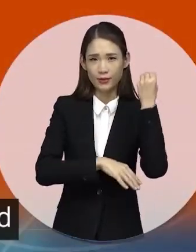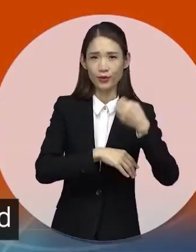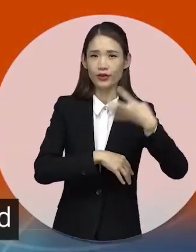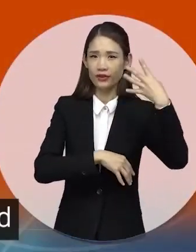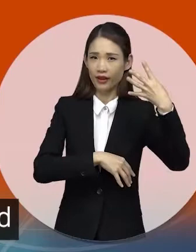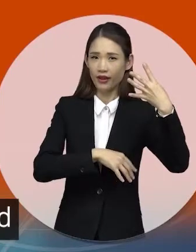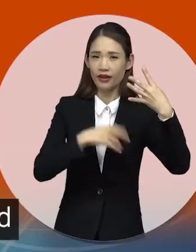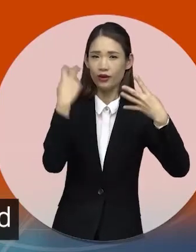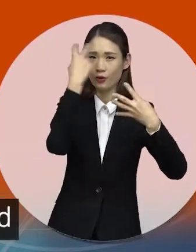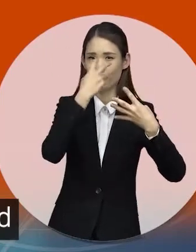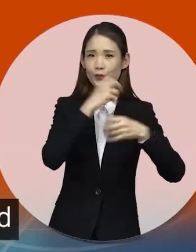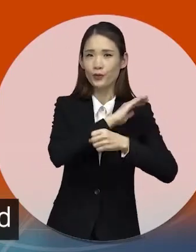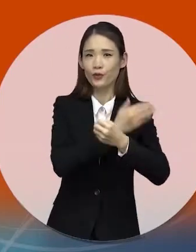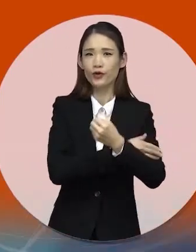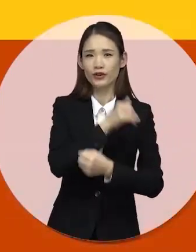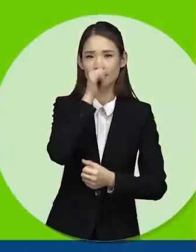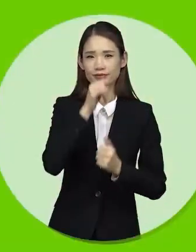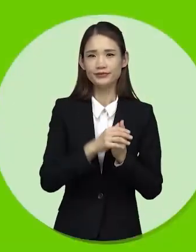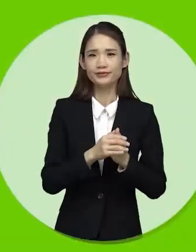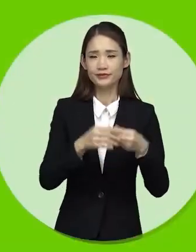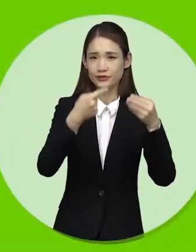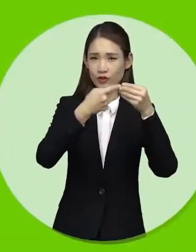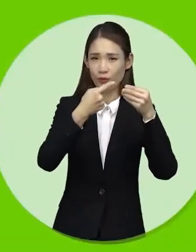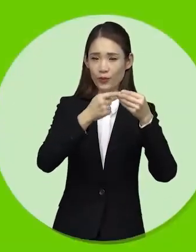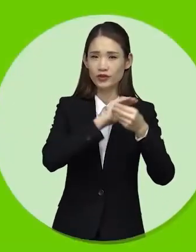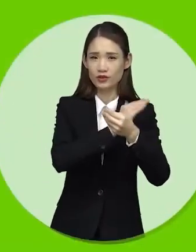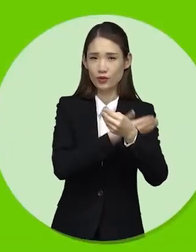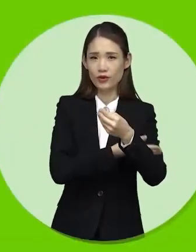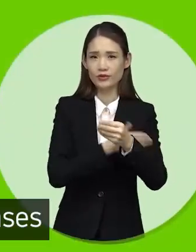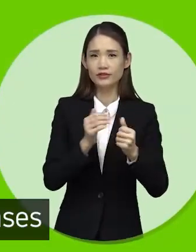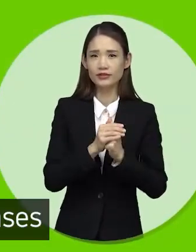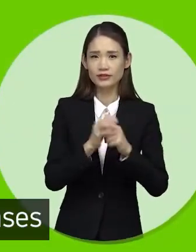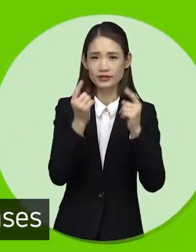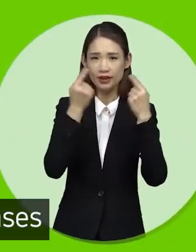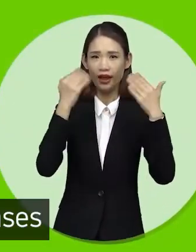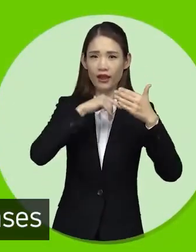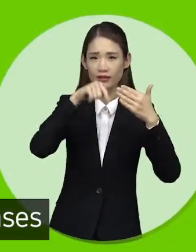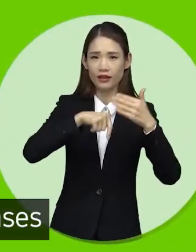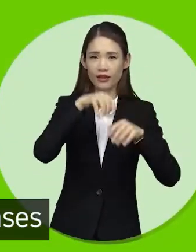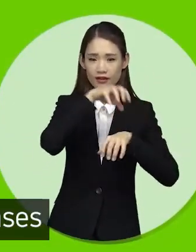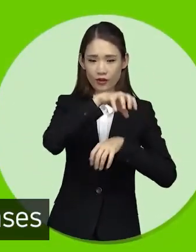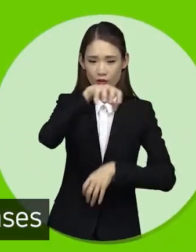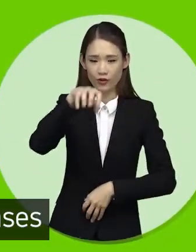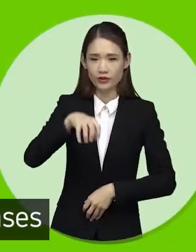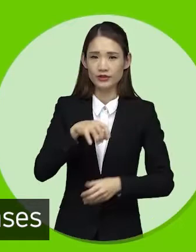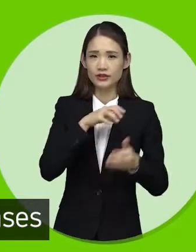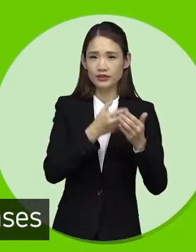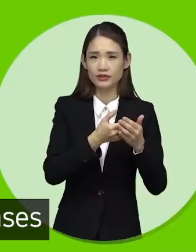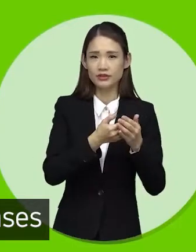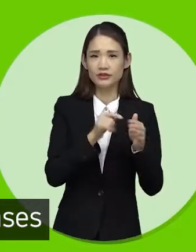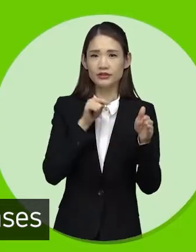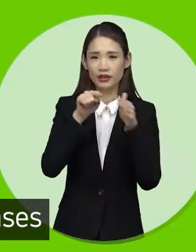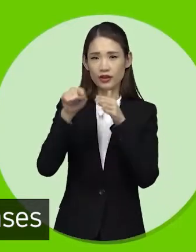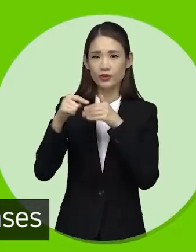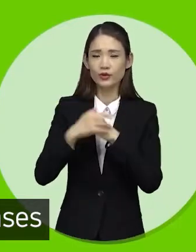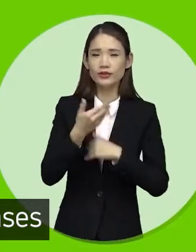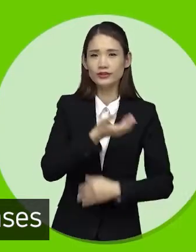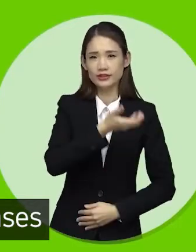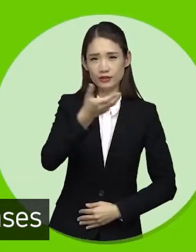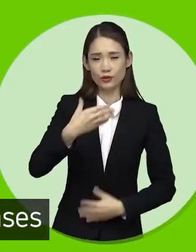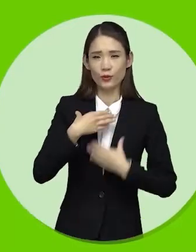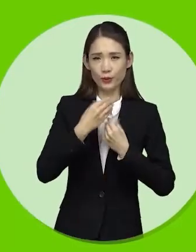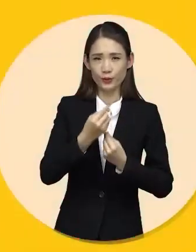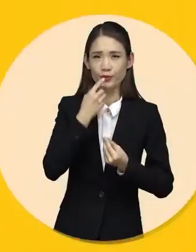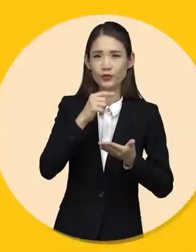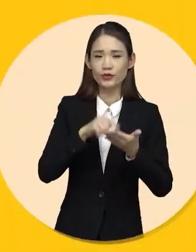할 4가지 권리가 있습니다. 첫 번째 권리, 대학 내 어디든 이동하고 접근할 수 있는 이동